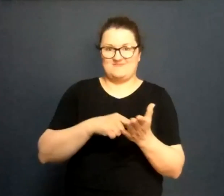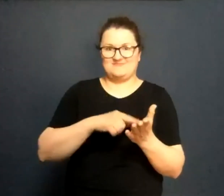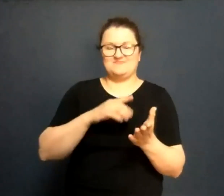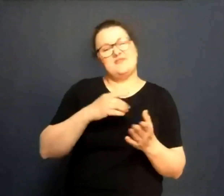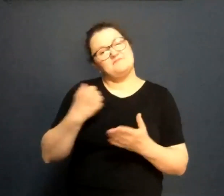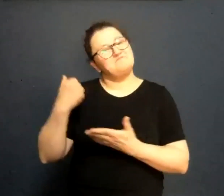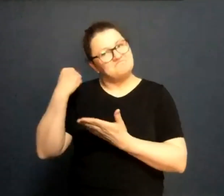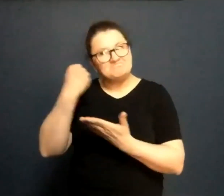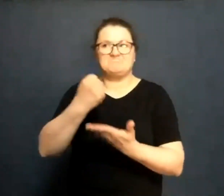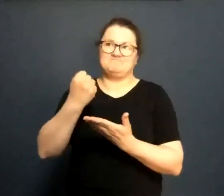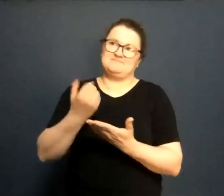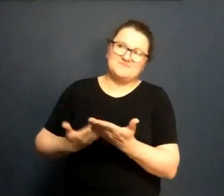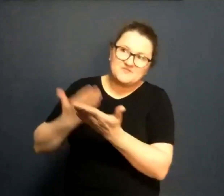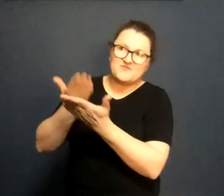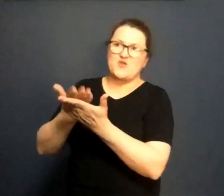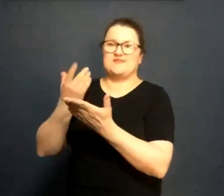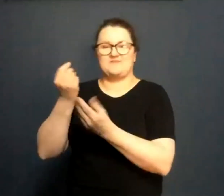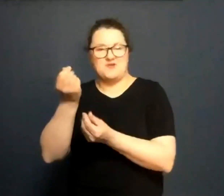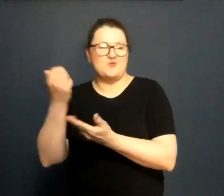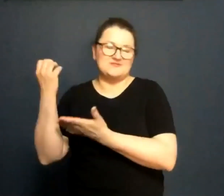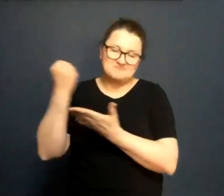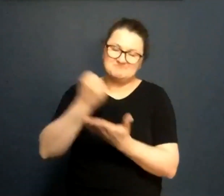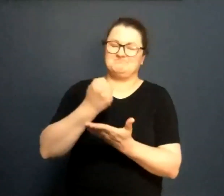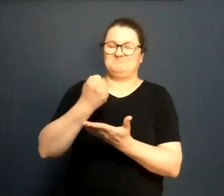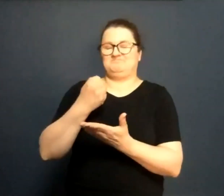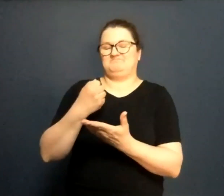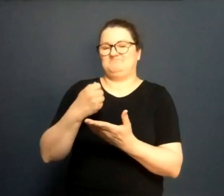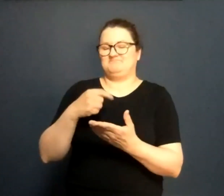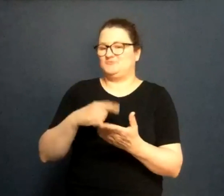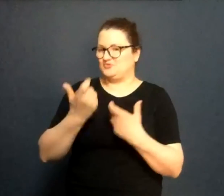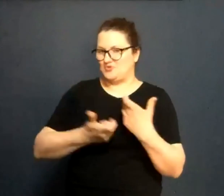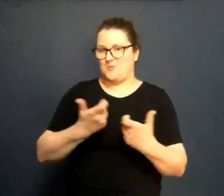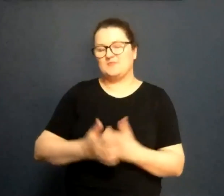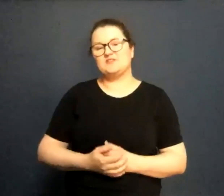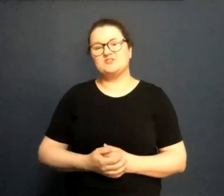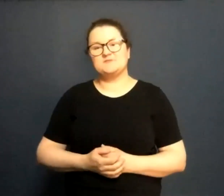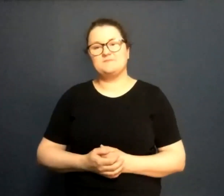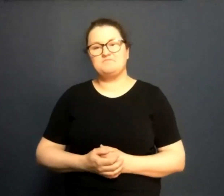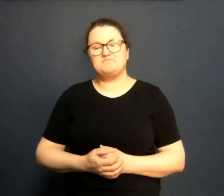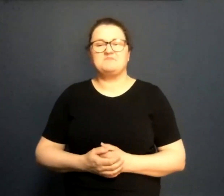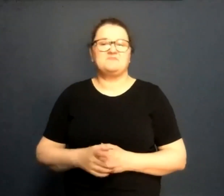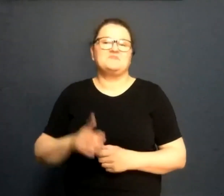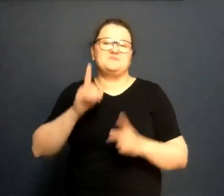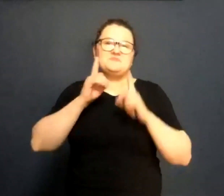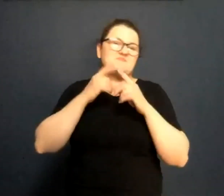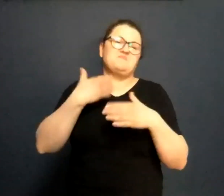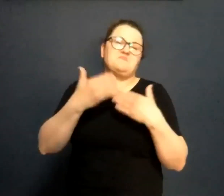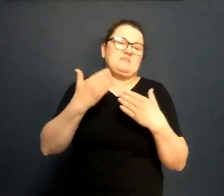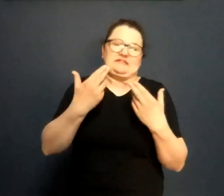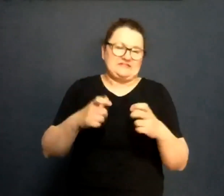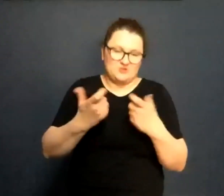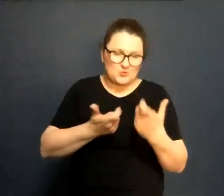grant, nie wiem, zdobyła jakieś pieniądze, żeby też, bo tak my z tym nic potem nie zrobiliśmy, natomiast trzeba